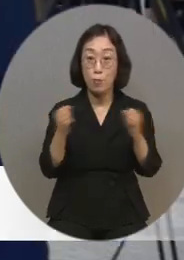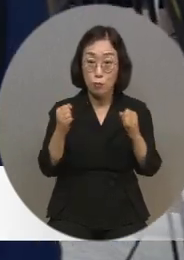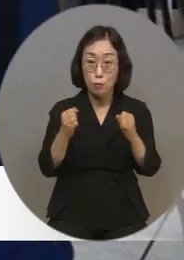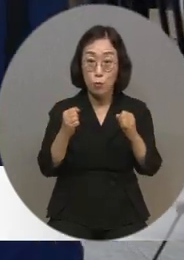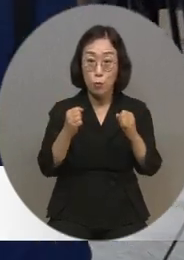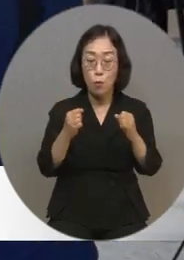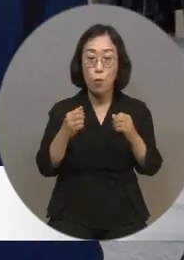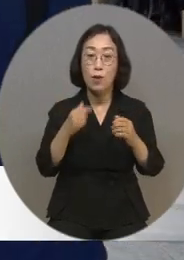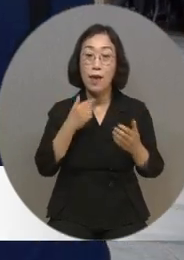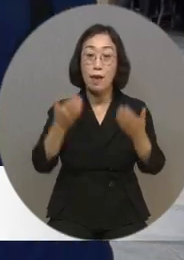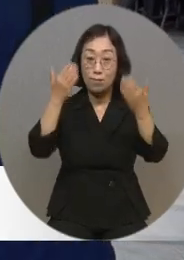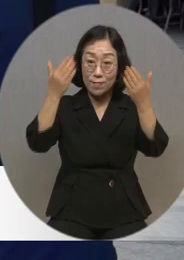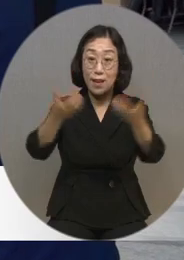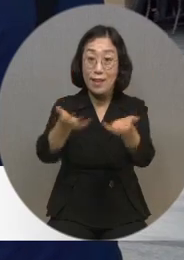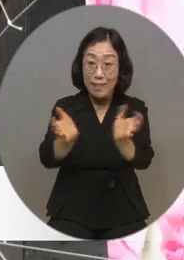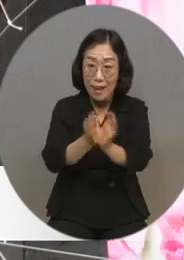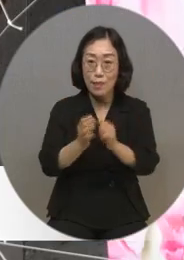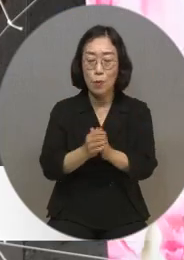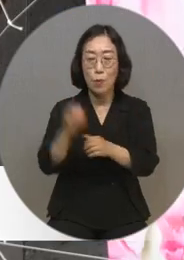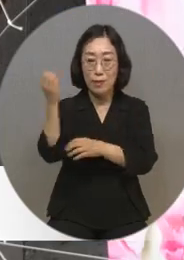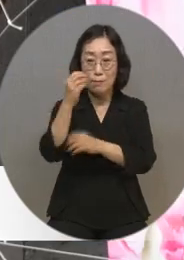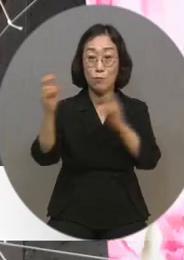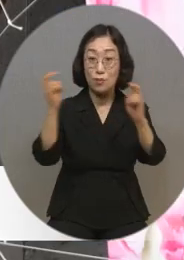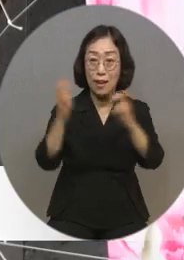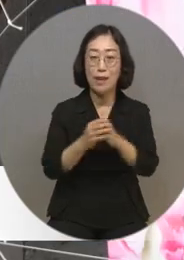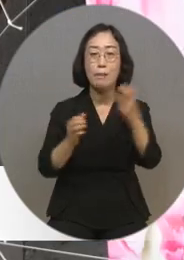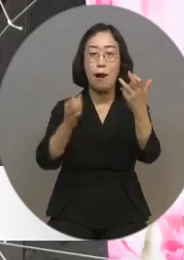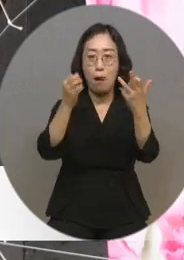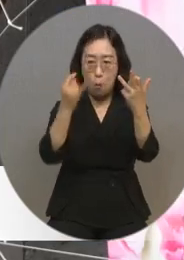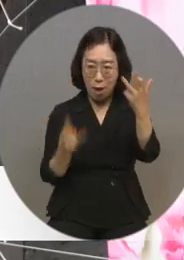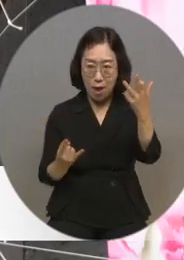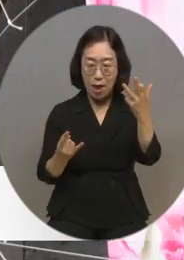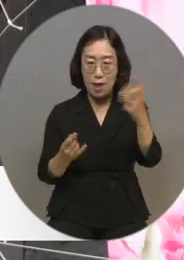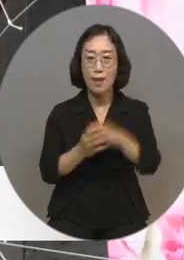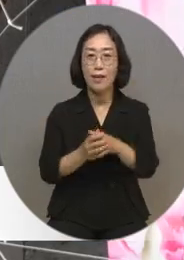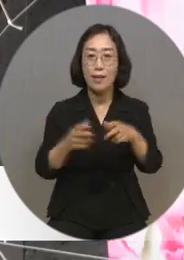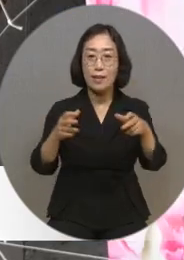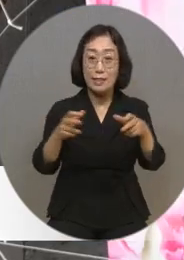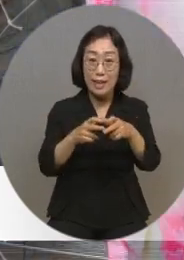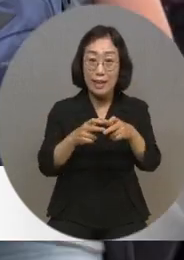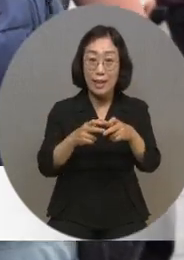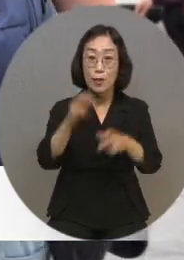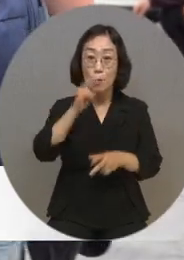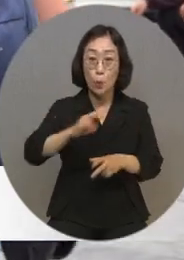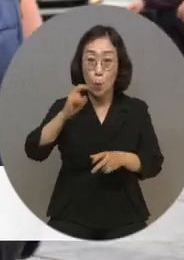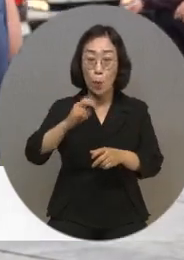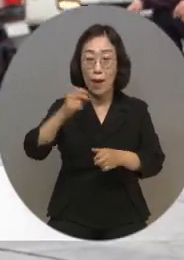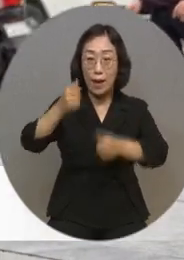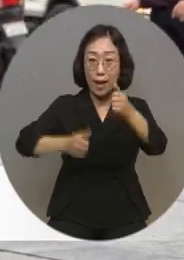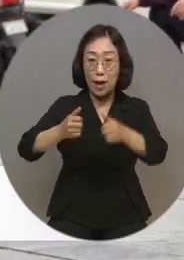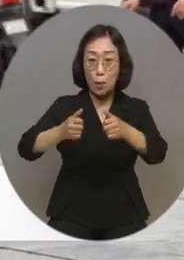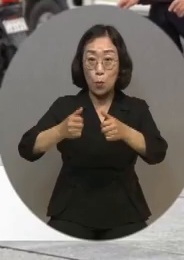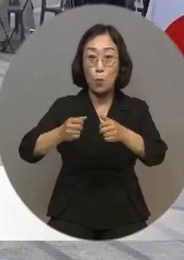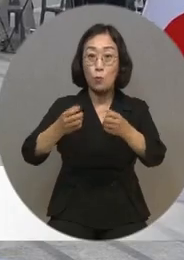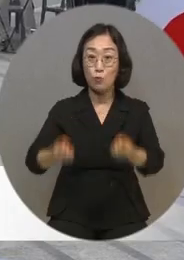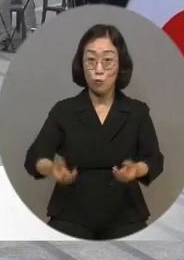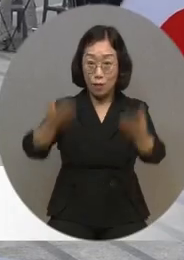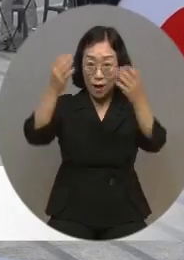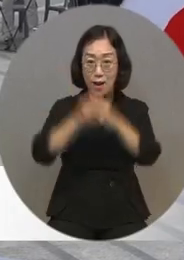장애인문화예술봉사단과 전주매일신문사가 주관하는 제18회 전국장애인가요제가 지난 11일 전북특별자치도